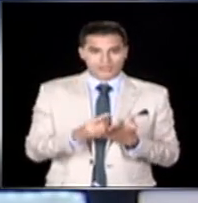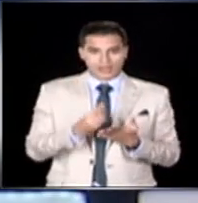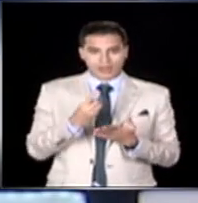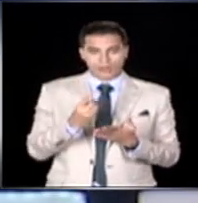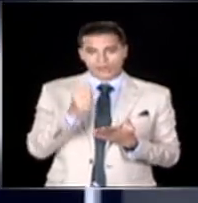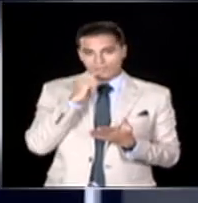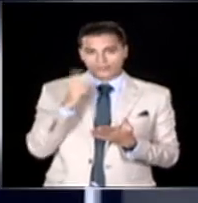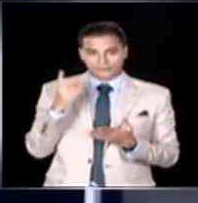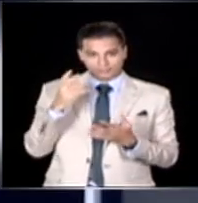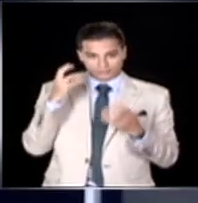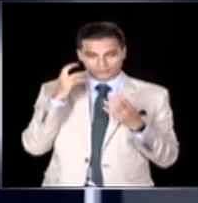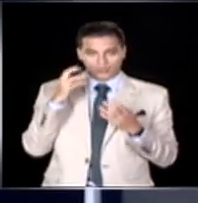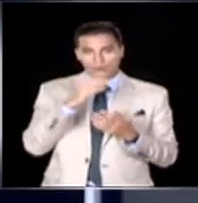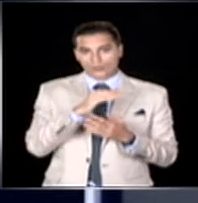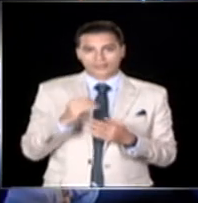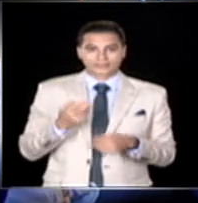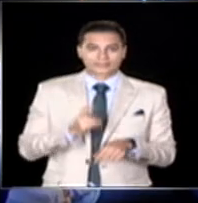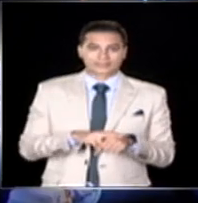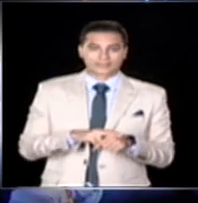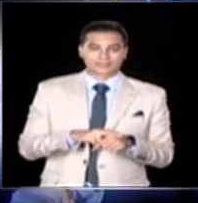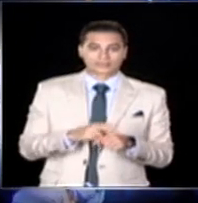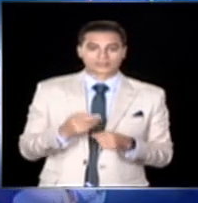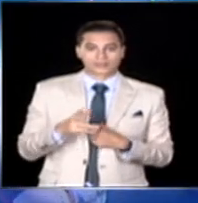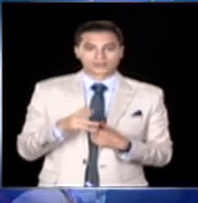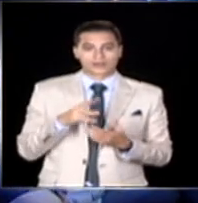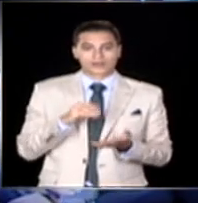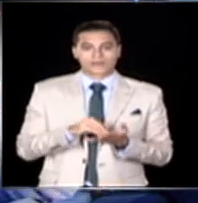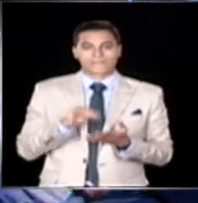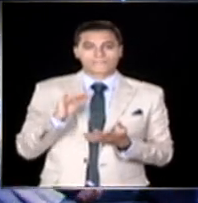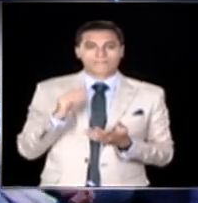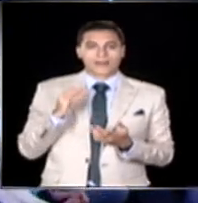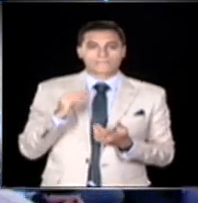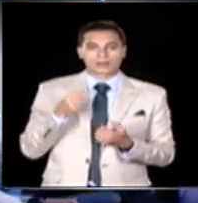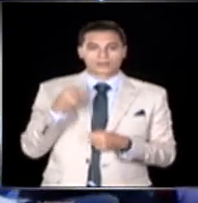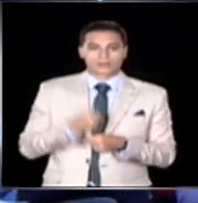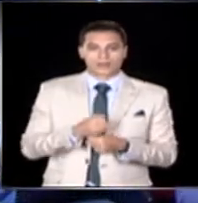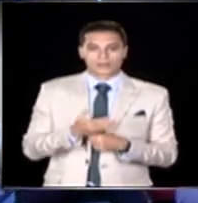أغنية ترجعي لنا تاني. تفضلي، تعالى مكاني يا محمد.